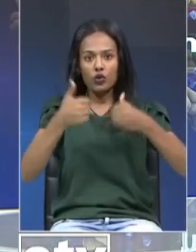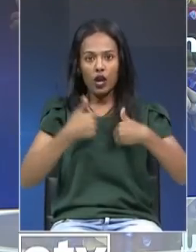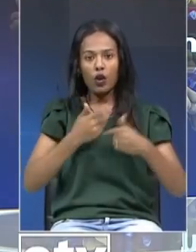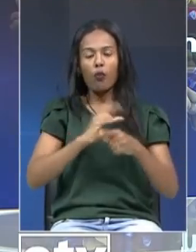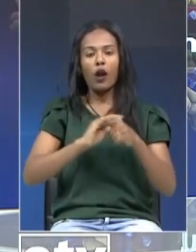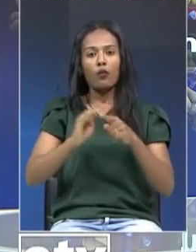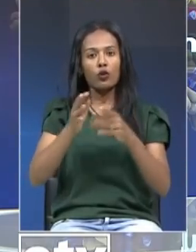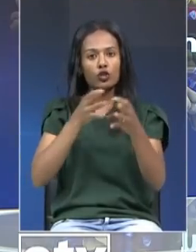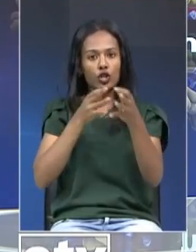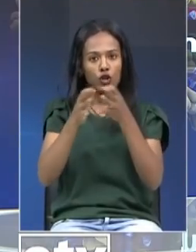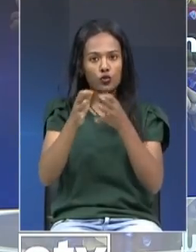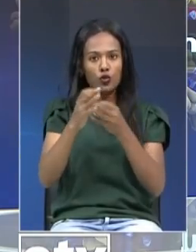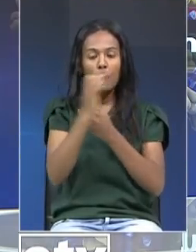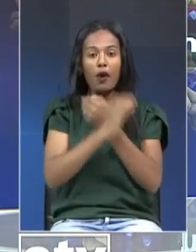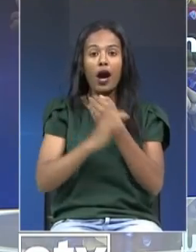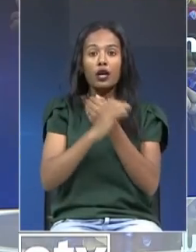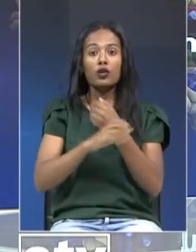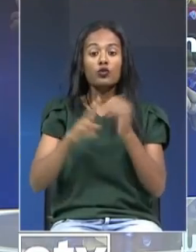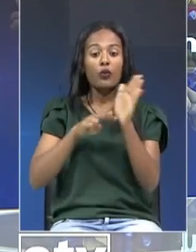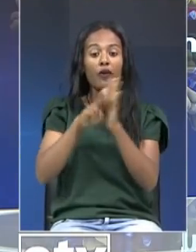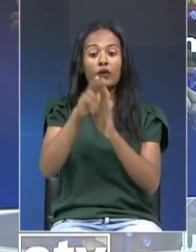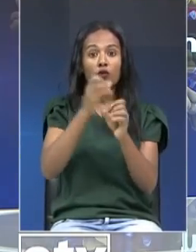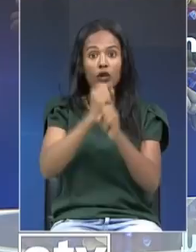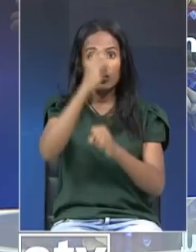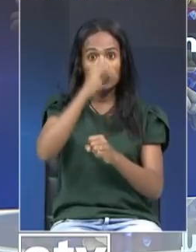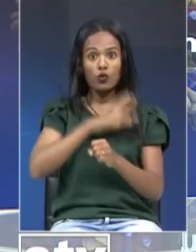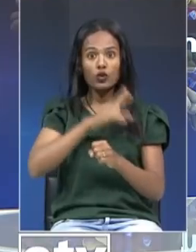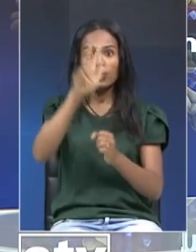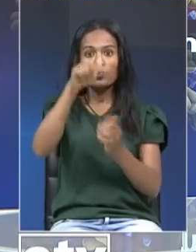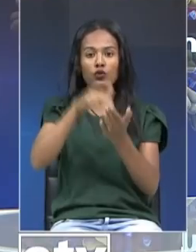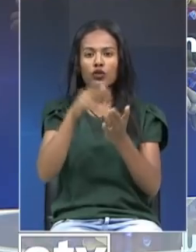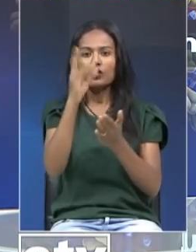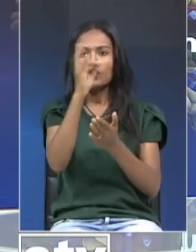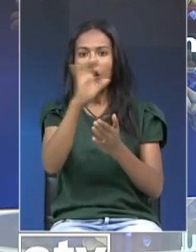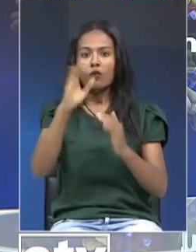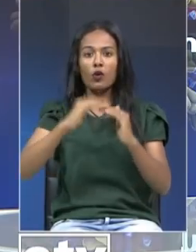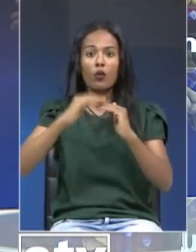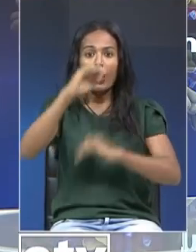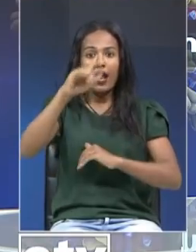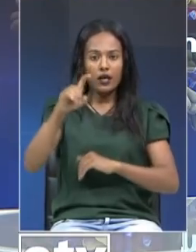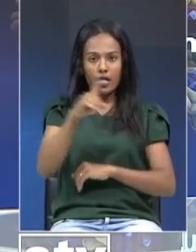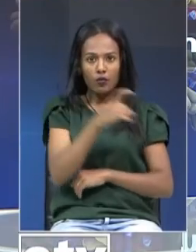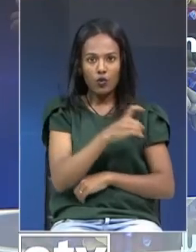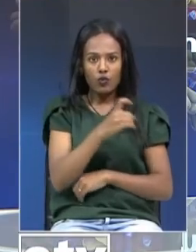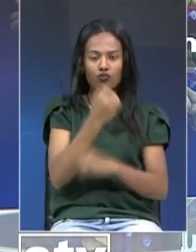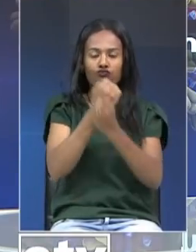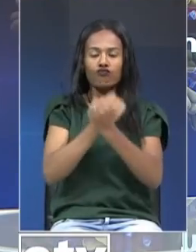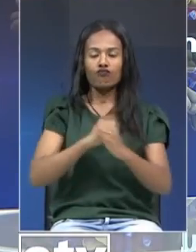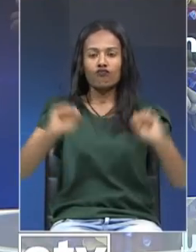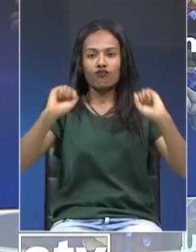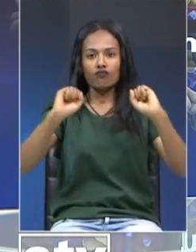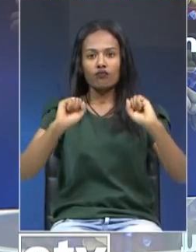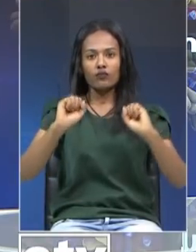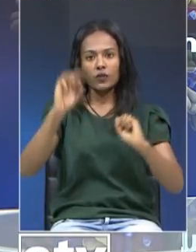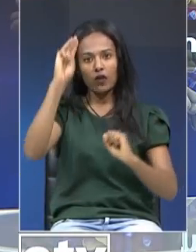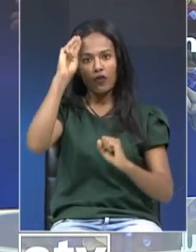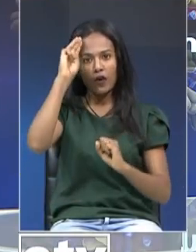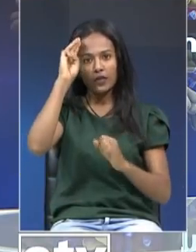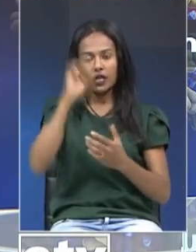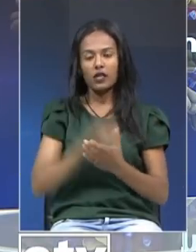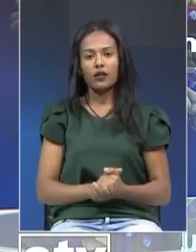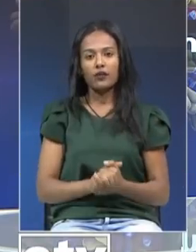ባለሙያዎች ገለጹ። በሀገሪቱ በቫይረሱ ከተያዙ ሰዎች ከ3700 በላይ የሚሆኑት አገግመዋል። ሰይፉ ገብረ